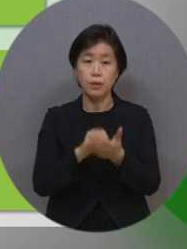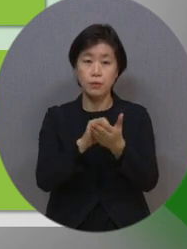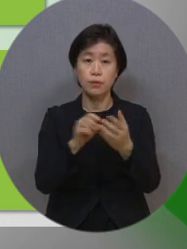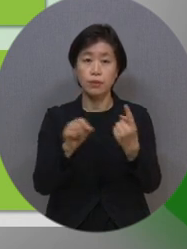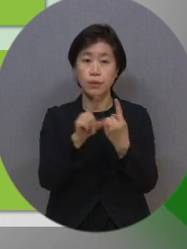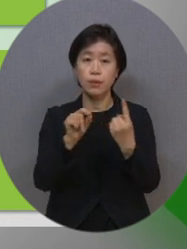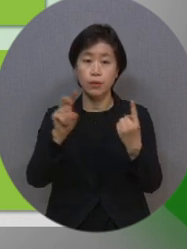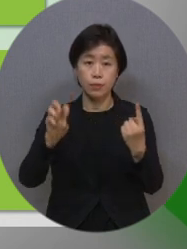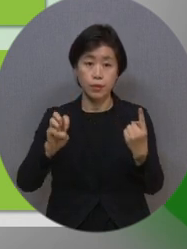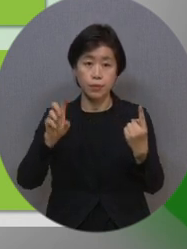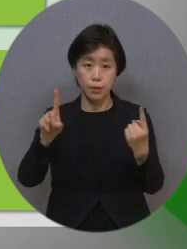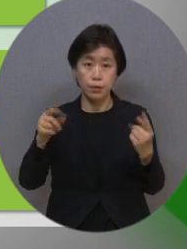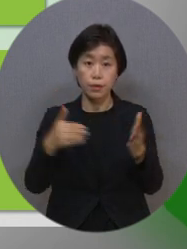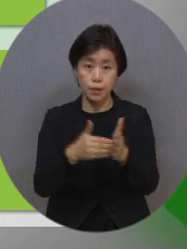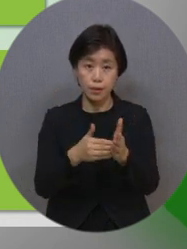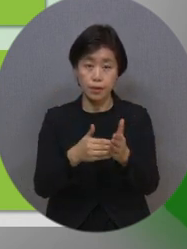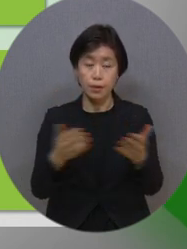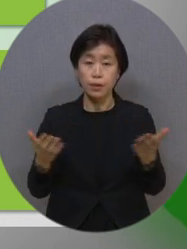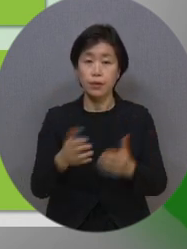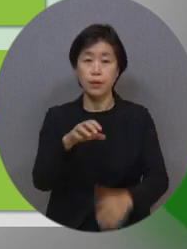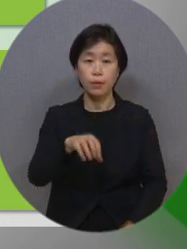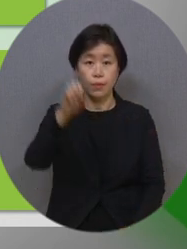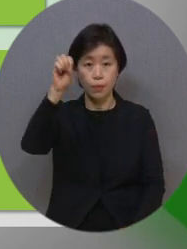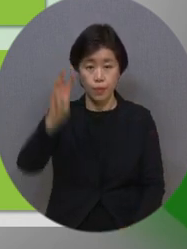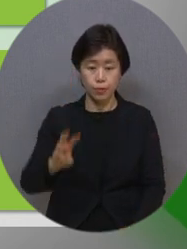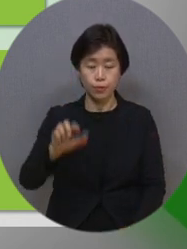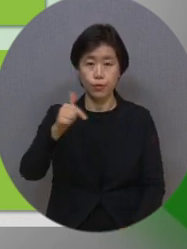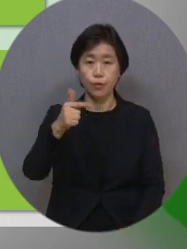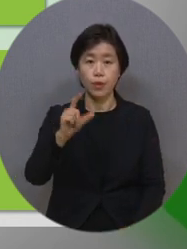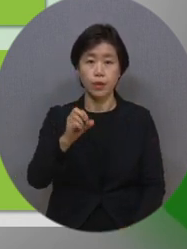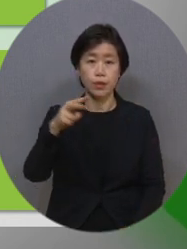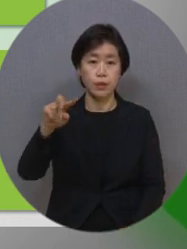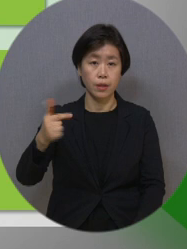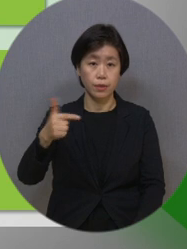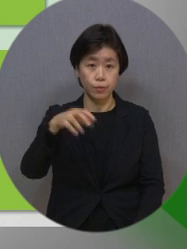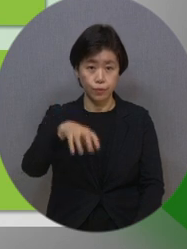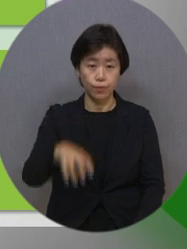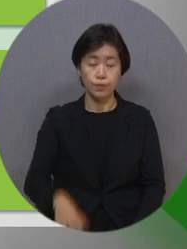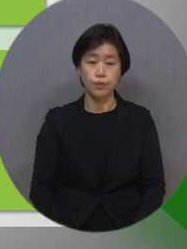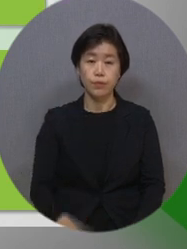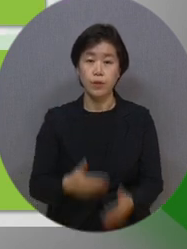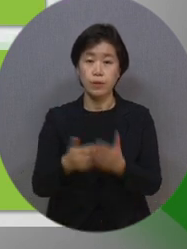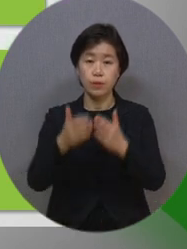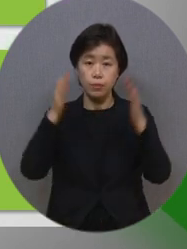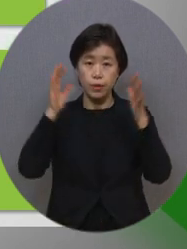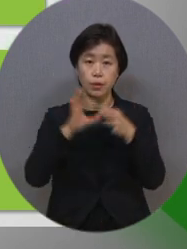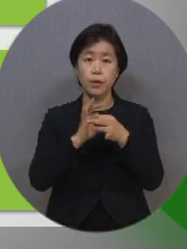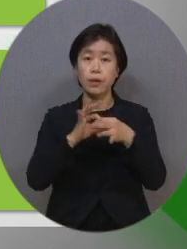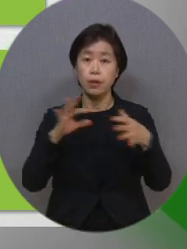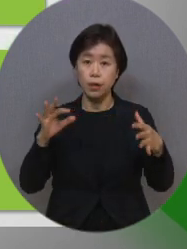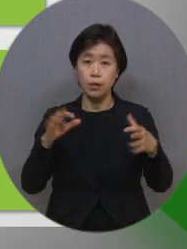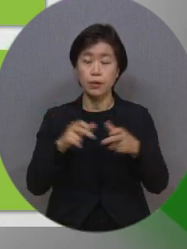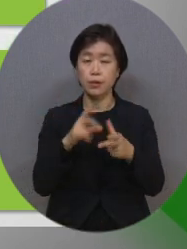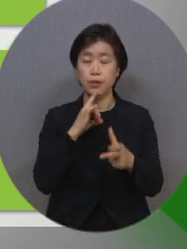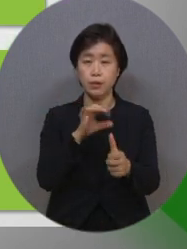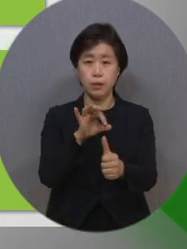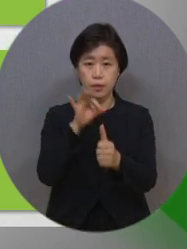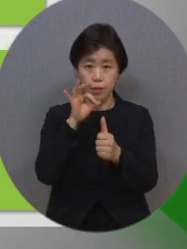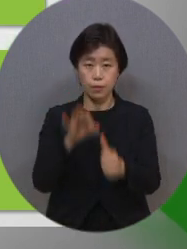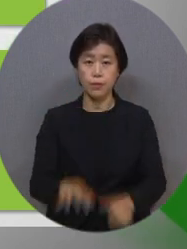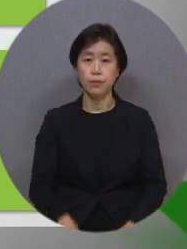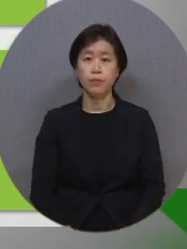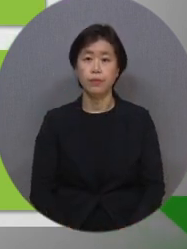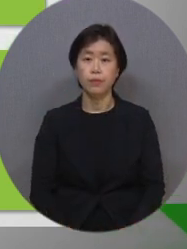31일까지며 근무지는 광주시 광산구입니다. 경력과 학력은 무관하며 장애인만